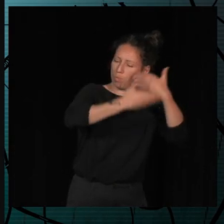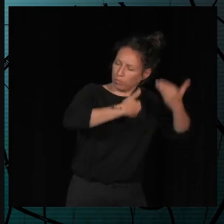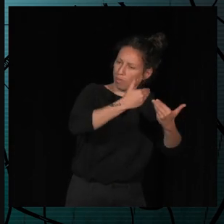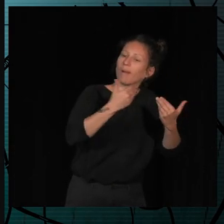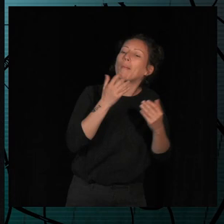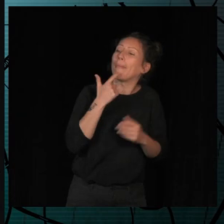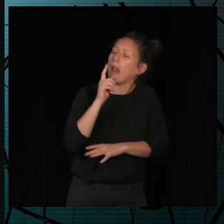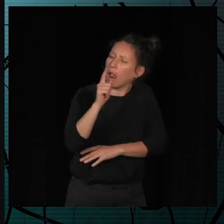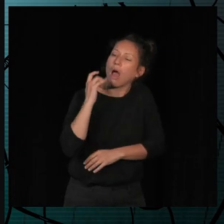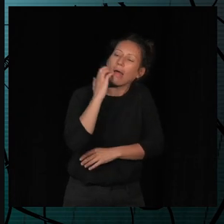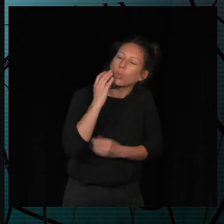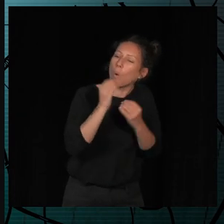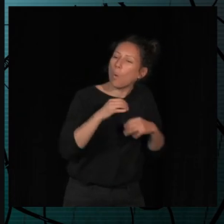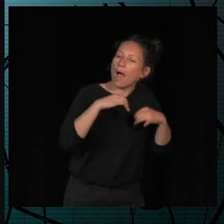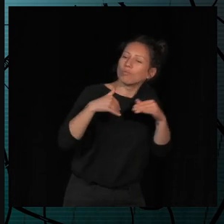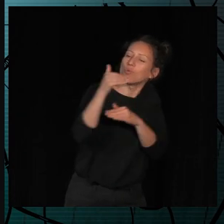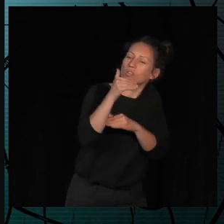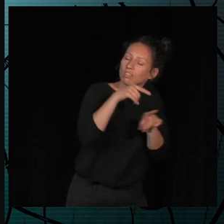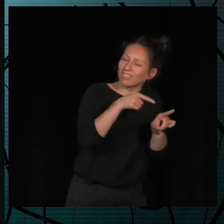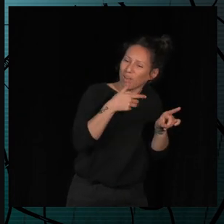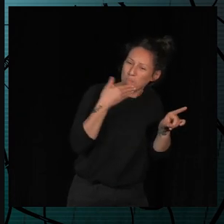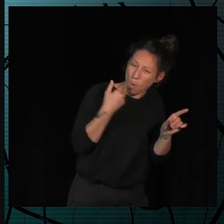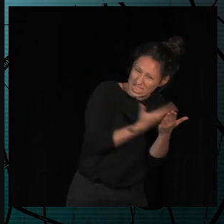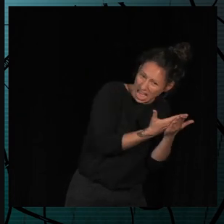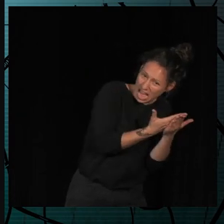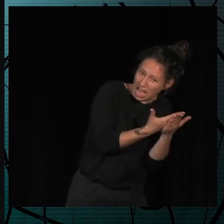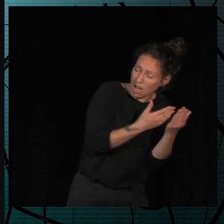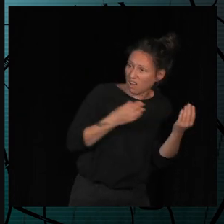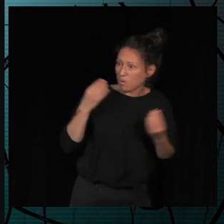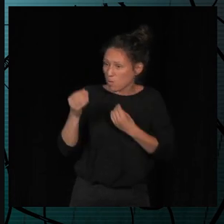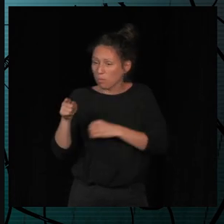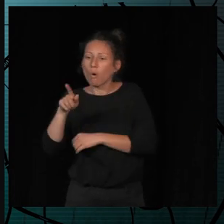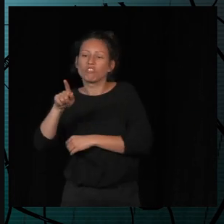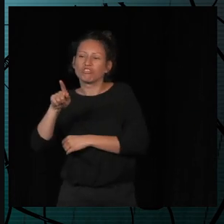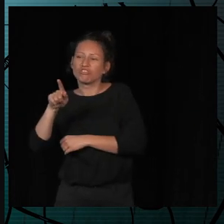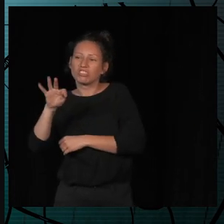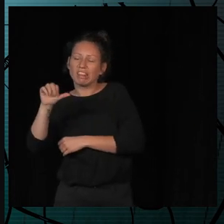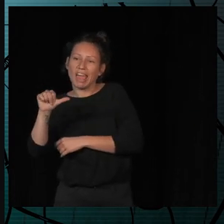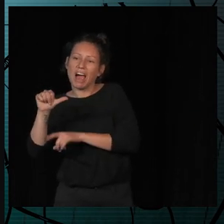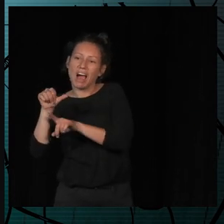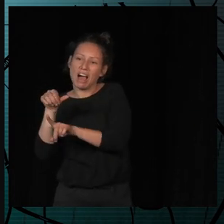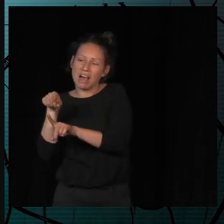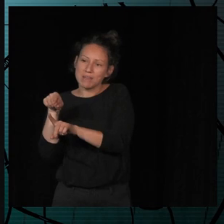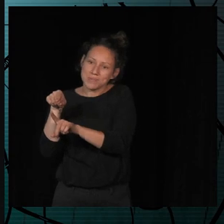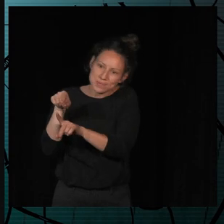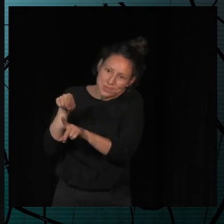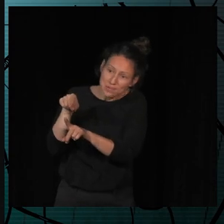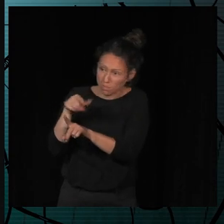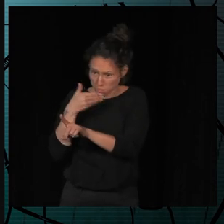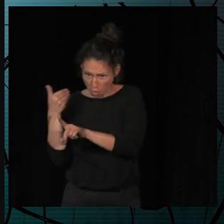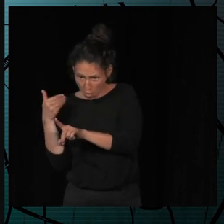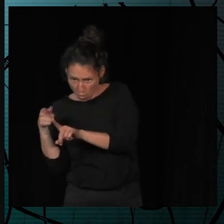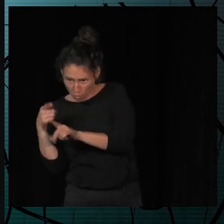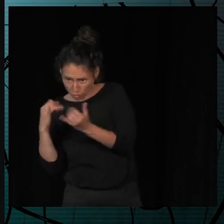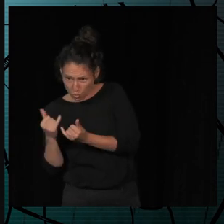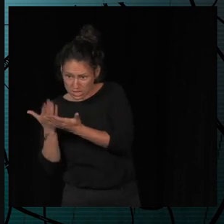adulte ou alors est-ce qu'il faut mieux jouer à on a GTA on n pas le droit parce que c'est éthiquement on n' pas le droit de le faire mais on peut